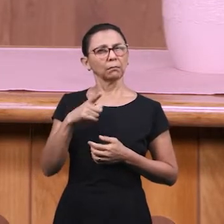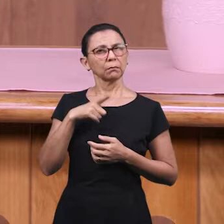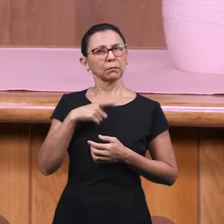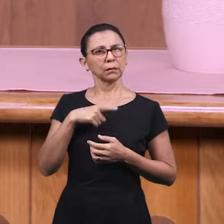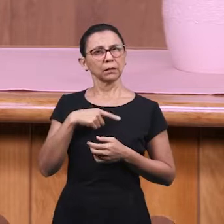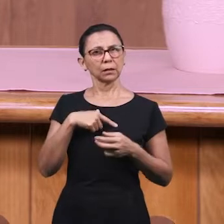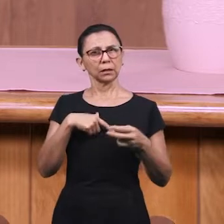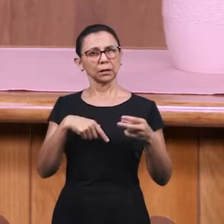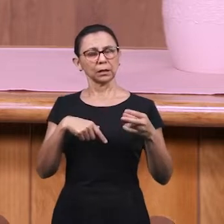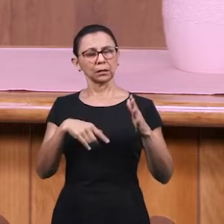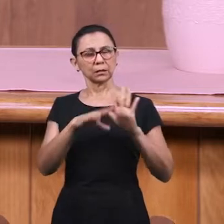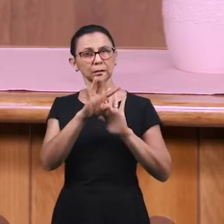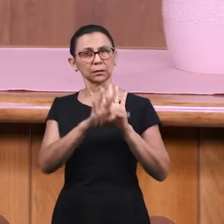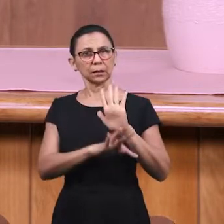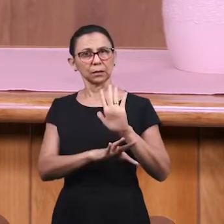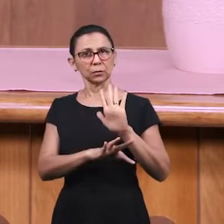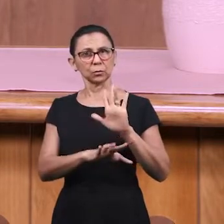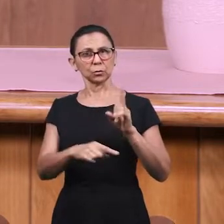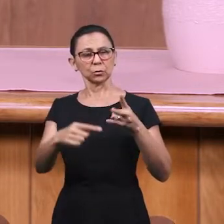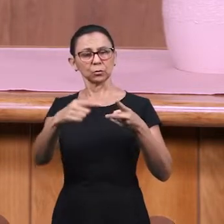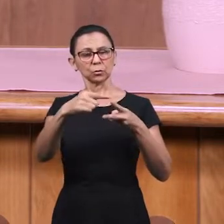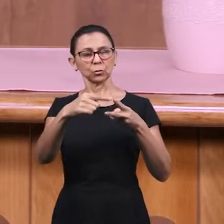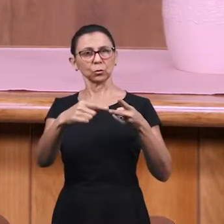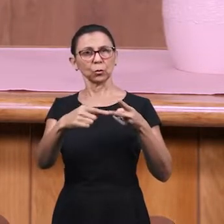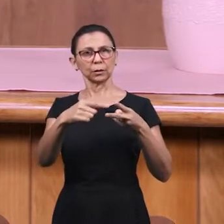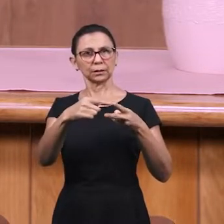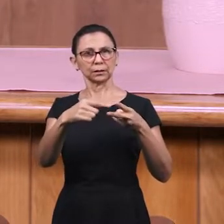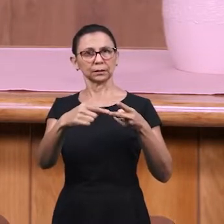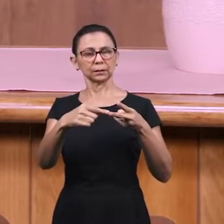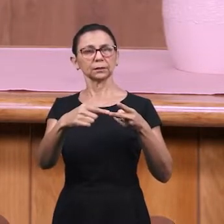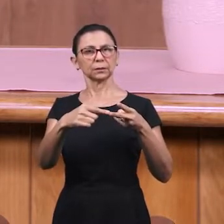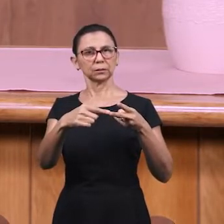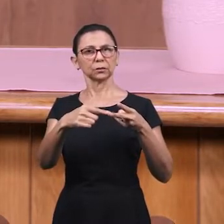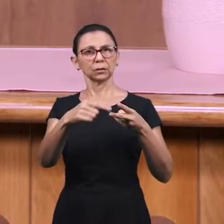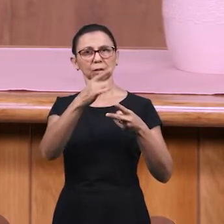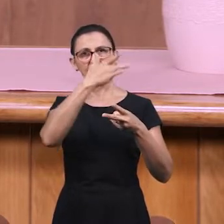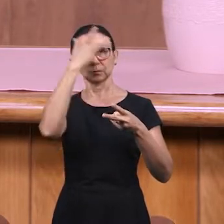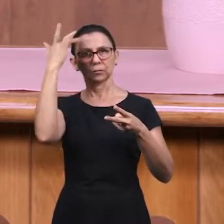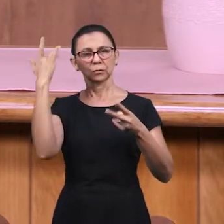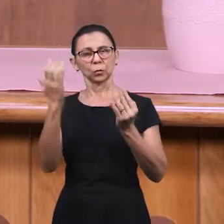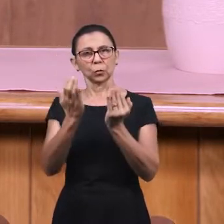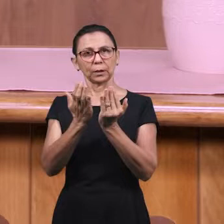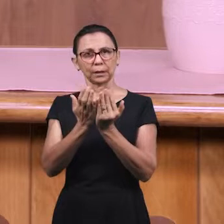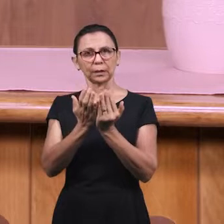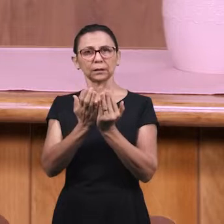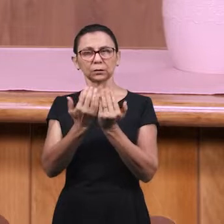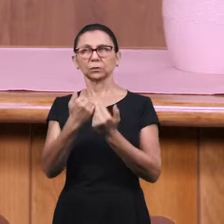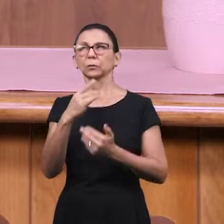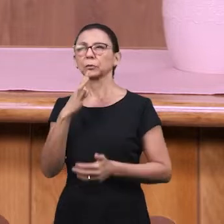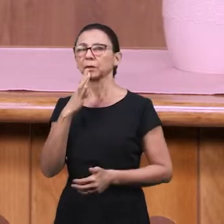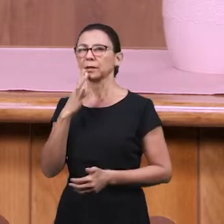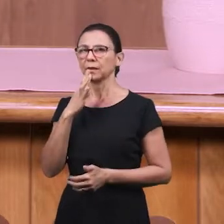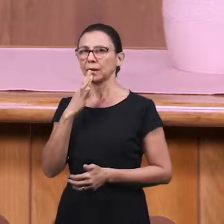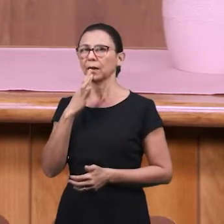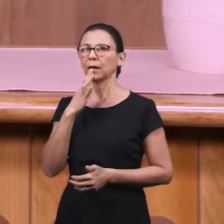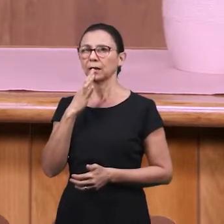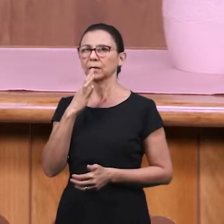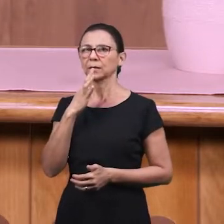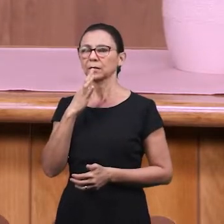книге Откровения. Есть два текста, которые верующие, которые любят